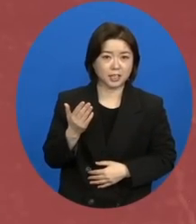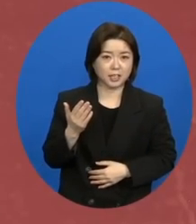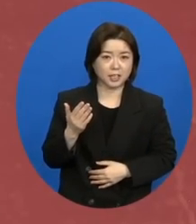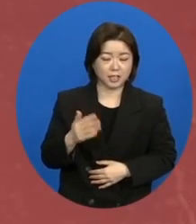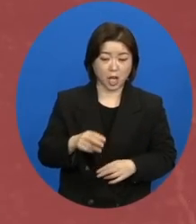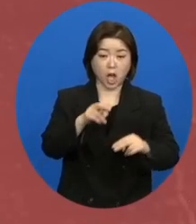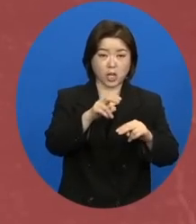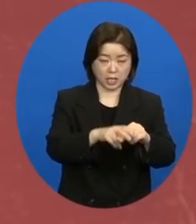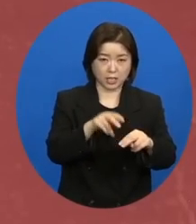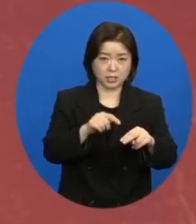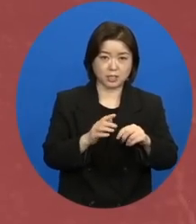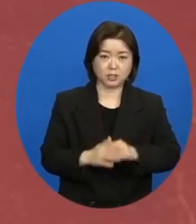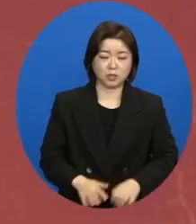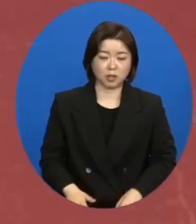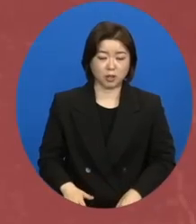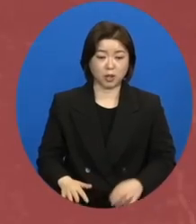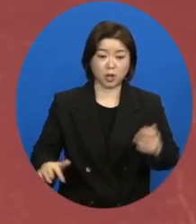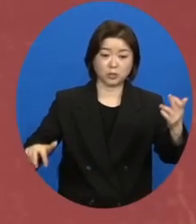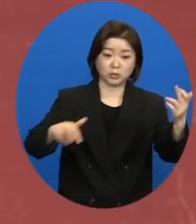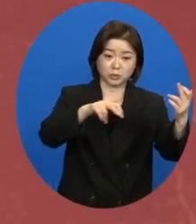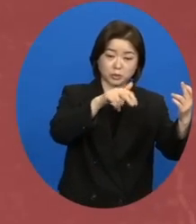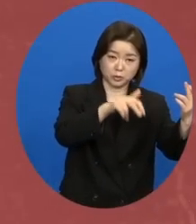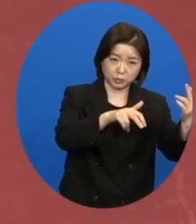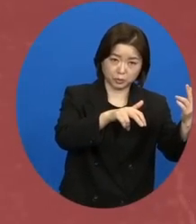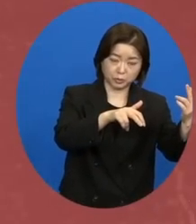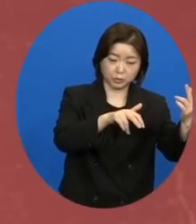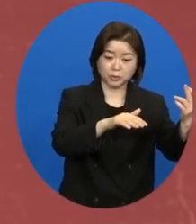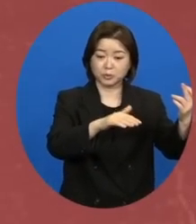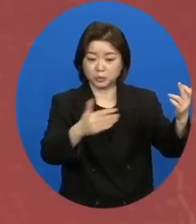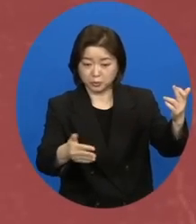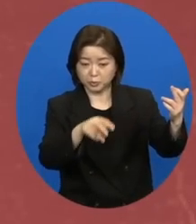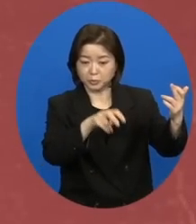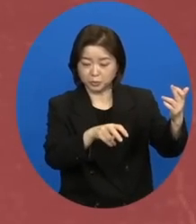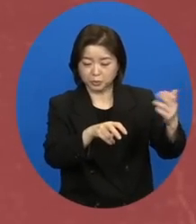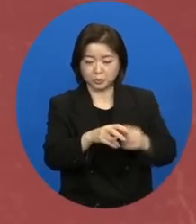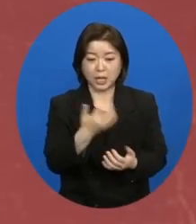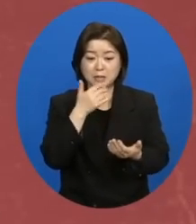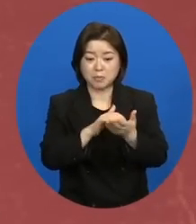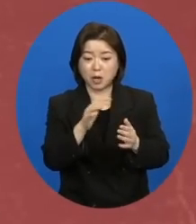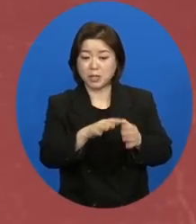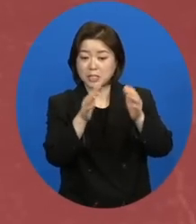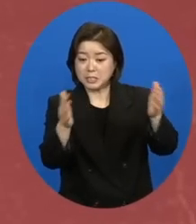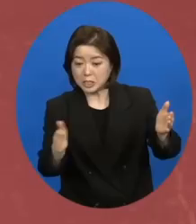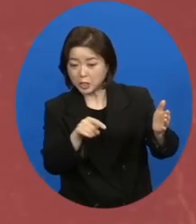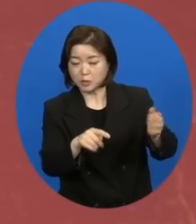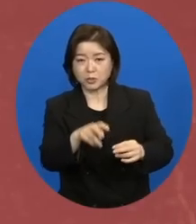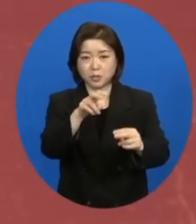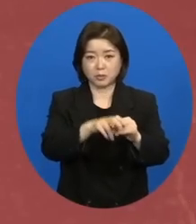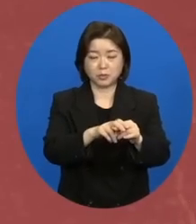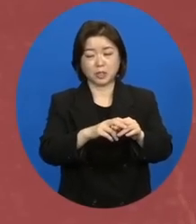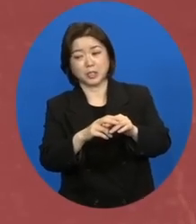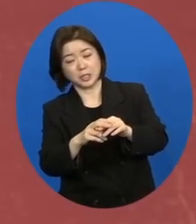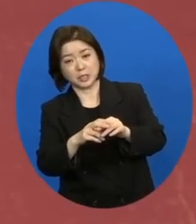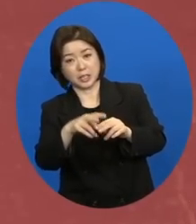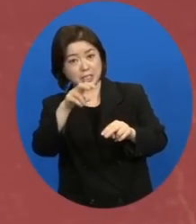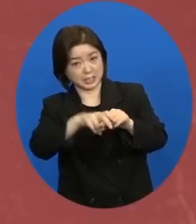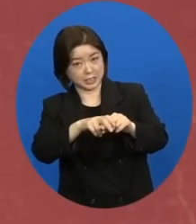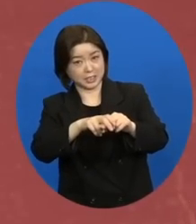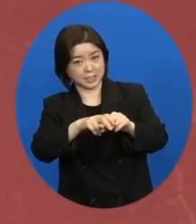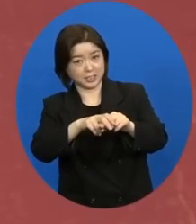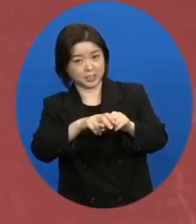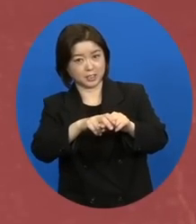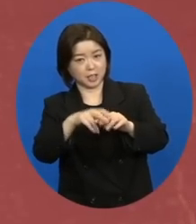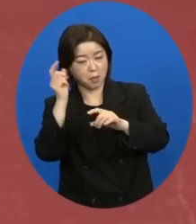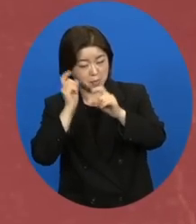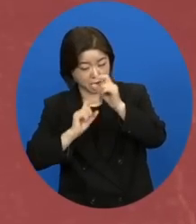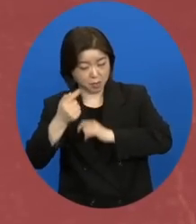거기 앉아서 좀 중턱에 올라가서 낭떠러지 옆에 바위 틈에 이렇게 있으면은 이쪽으로 기대 있으면서 밤새